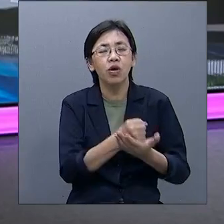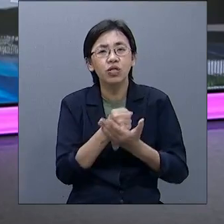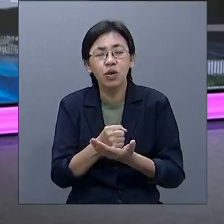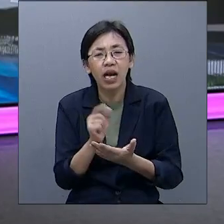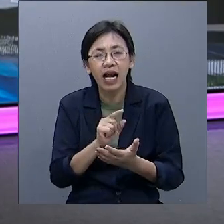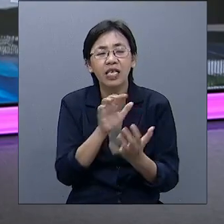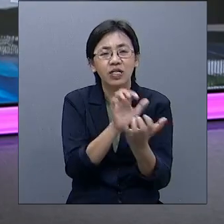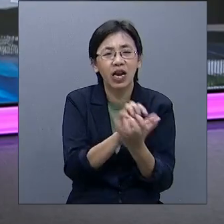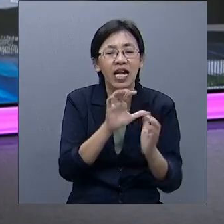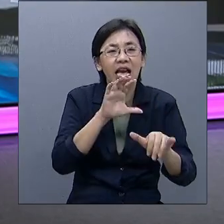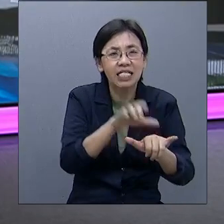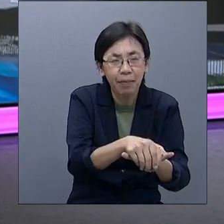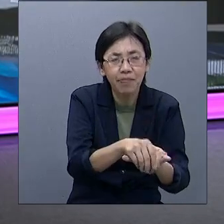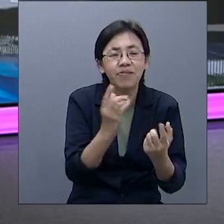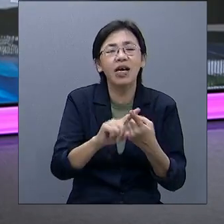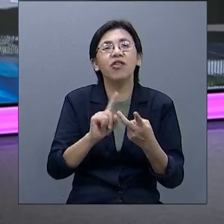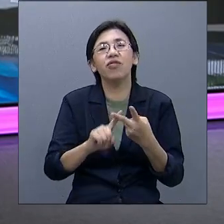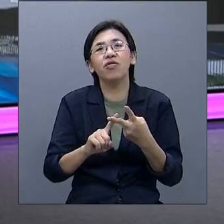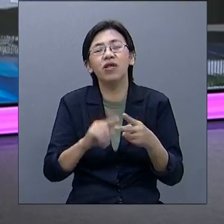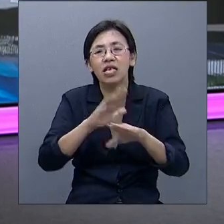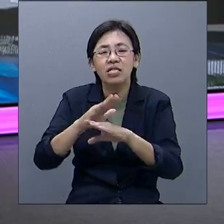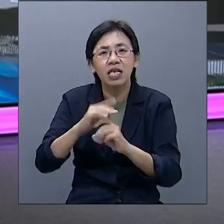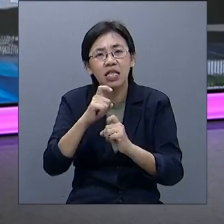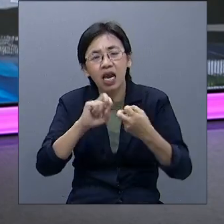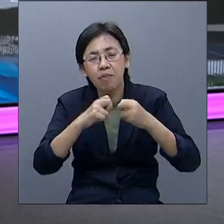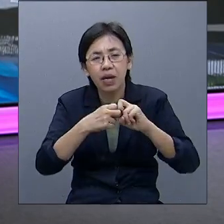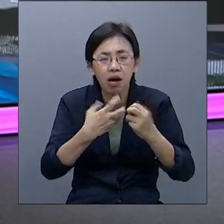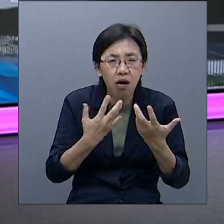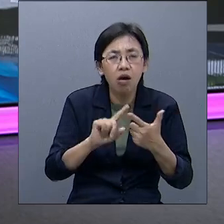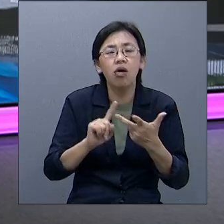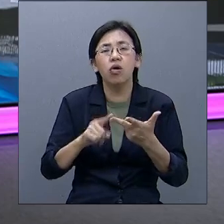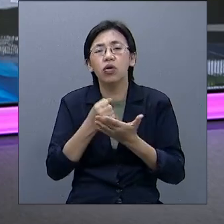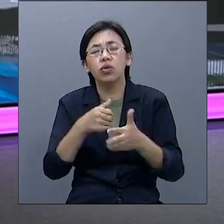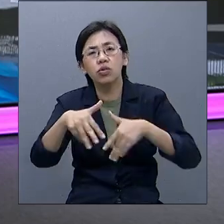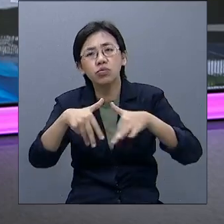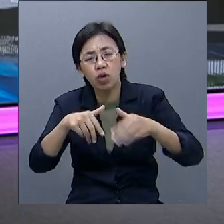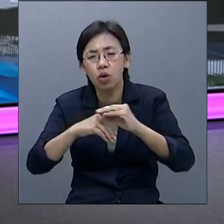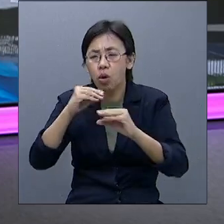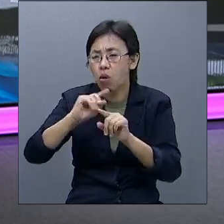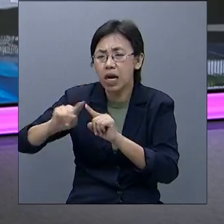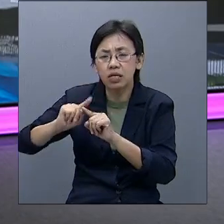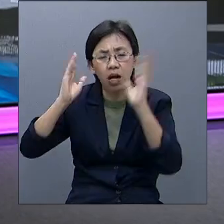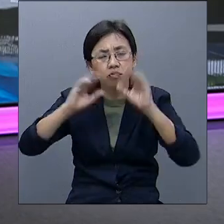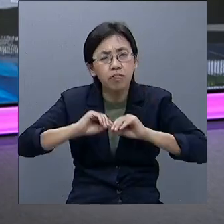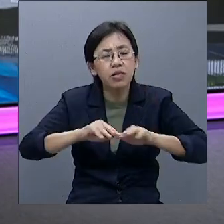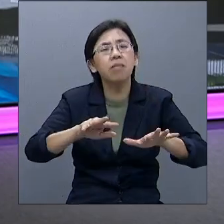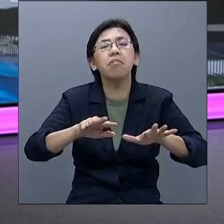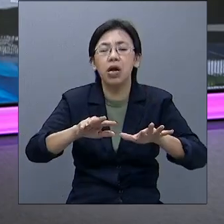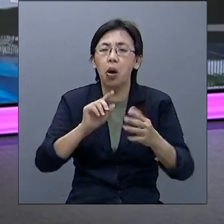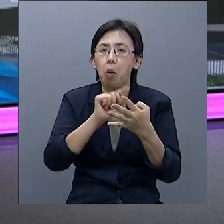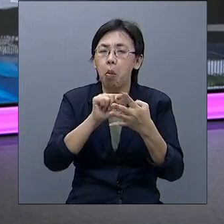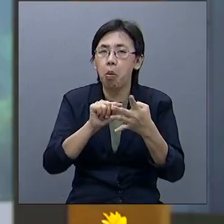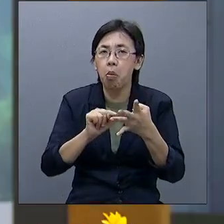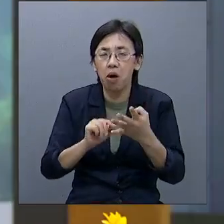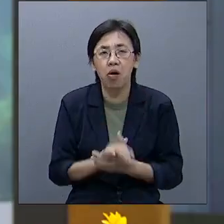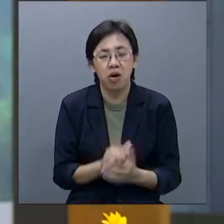ข้นะคะแล้วก็เตือนภัยแล้วก็มีการช่วยเหลือชาวบ้านแล้วก็โครงการต่างๆประชาสัมพันธ์ร่วมกันไปเลยนะคะ โอ้แต่จระเ